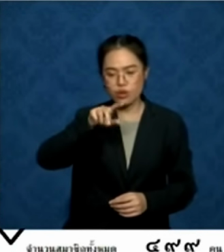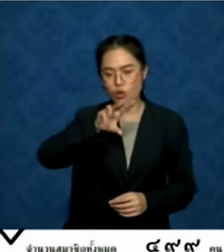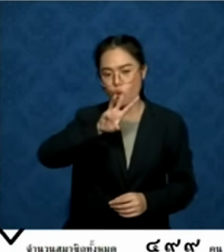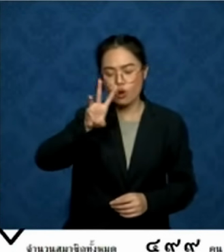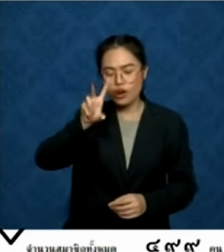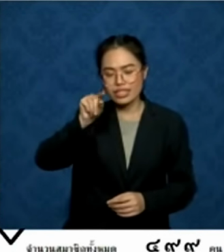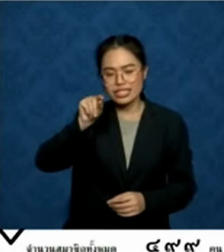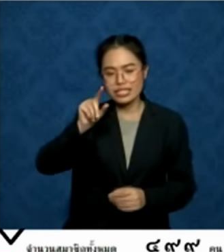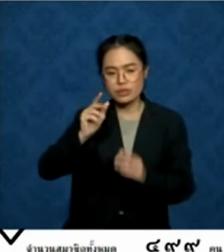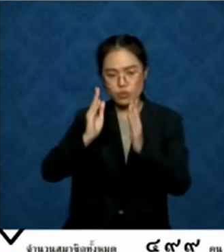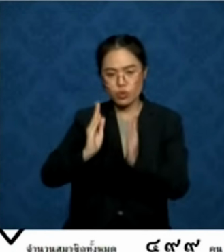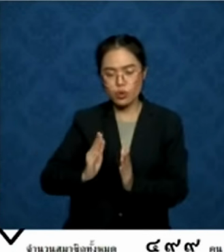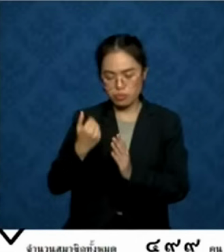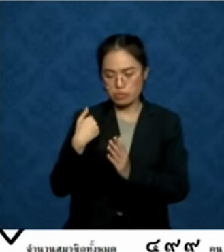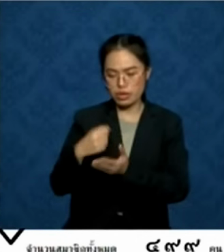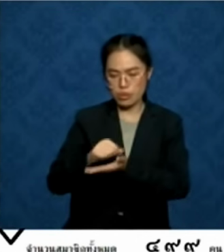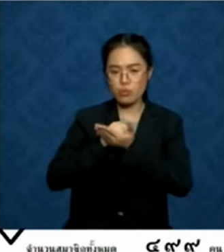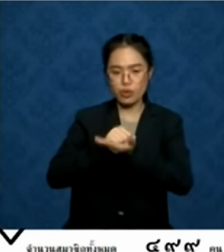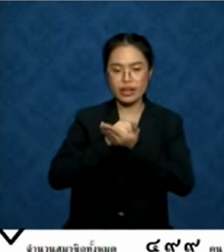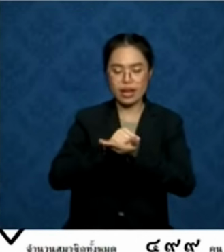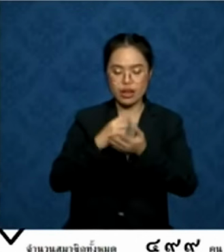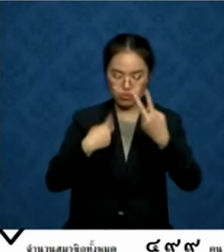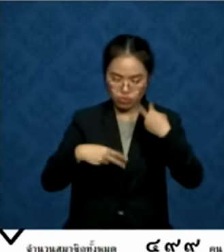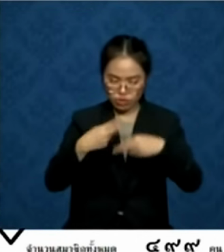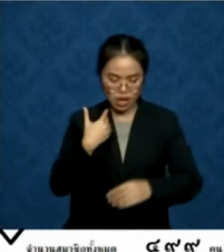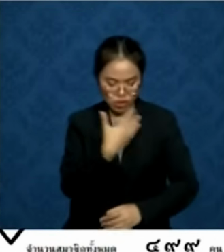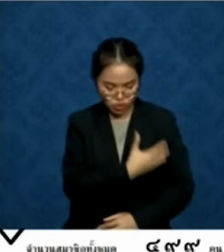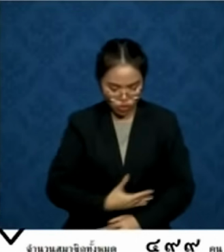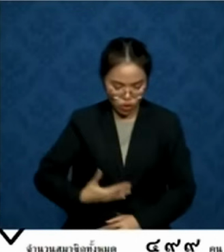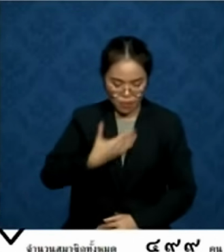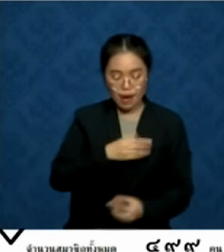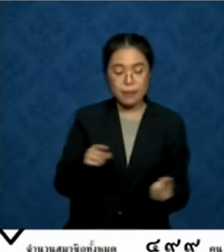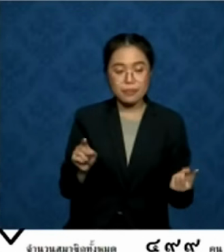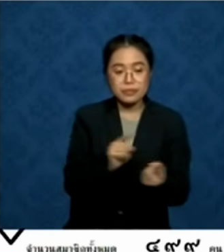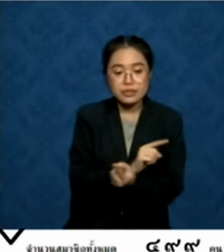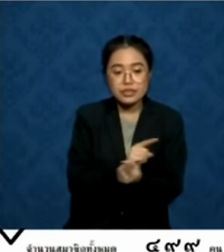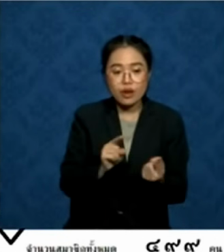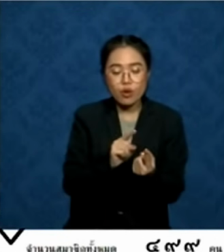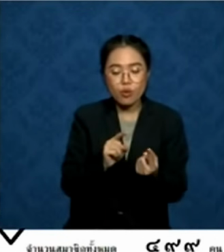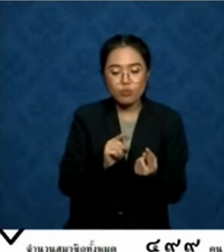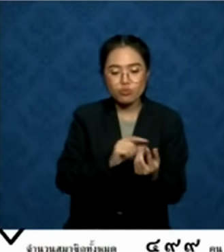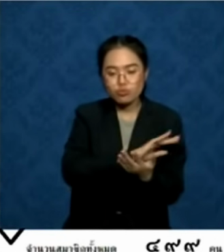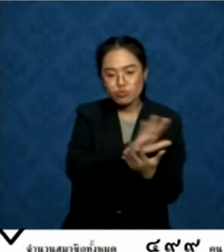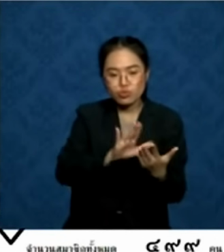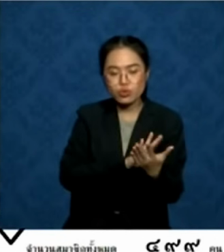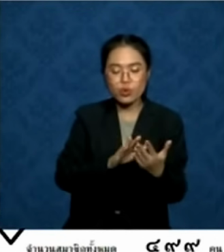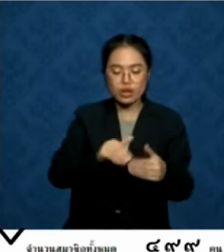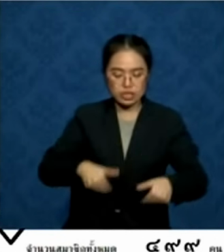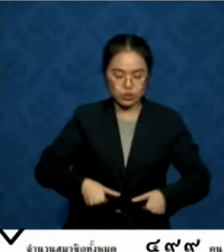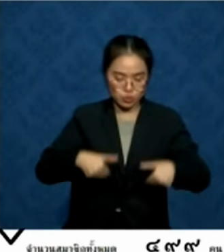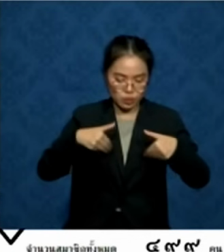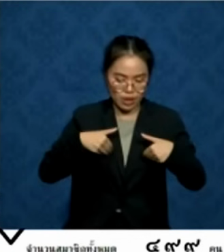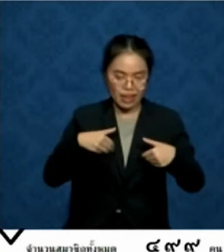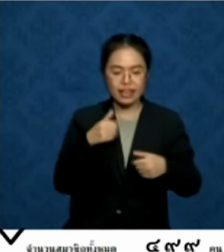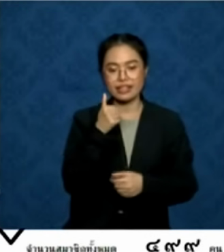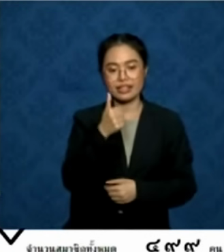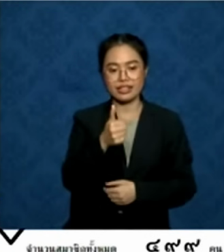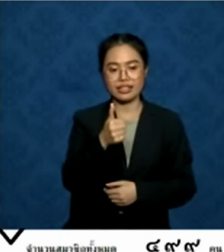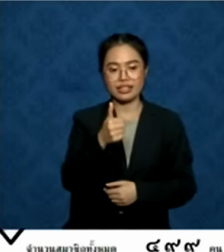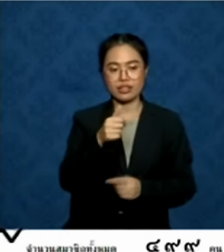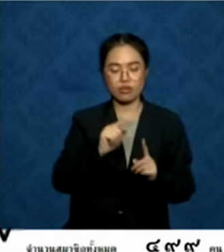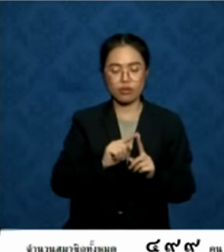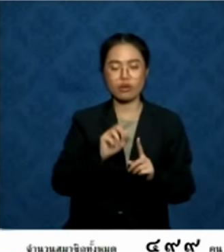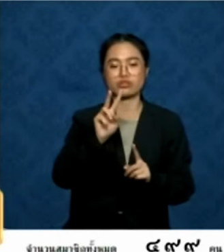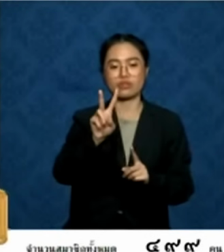ให้มีการได้รับการบริการด้านสุขภาพและสังคมอย่างทั่วถึงและมีคุณภาพชีวิตที่ดีขึ้นข้อ